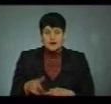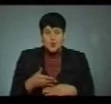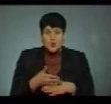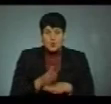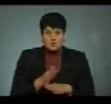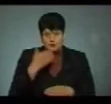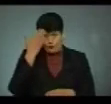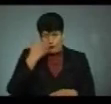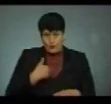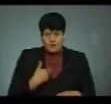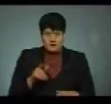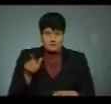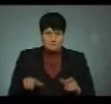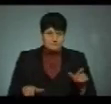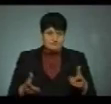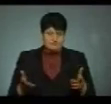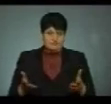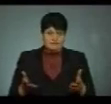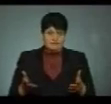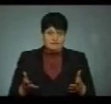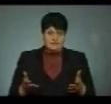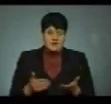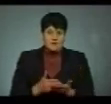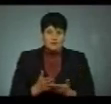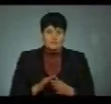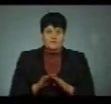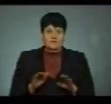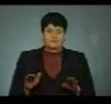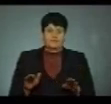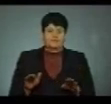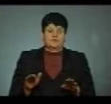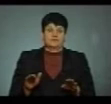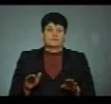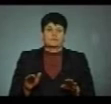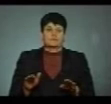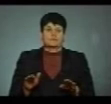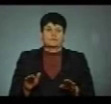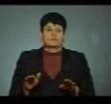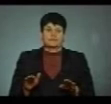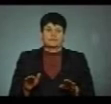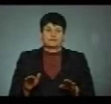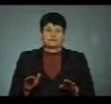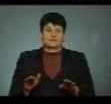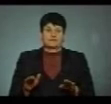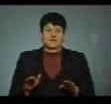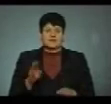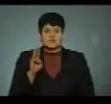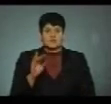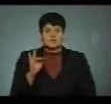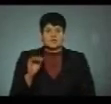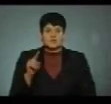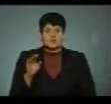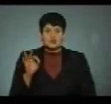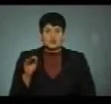роздвоєння особистості таке відбувається на політичному рівні, така певна політична шизофренія, коли